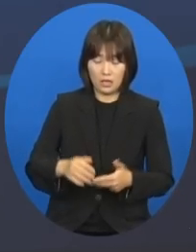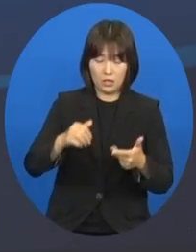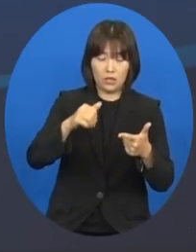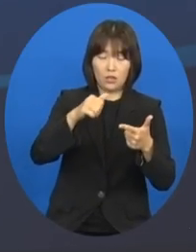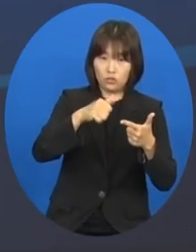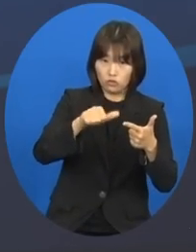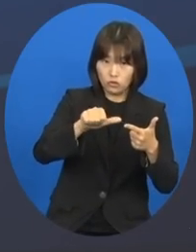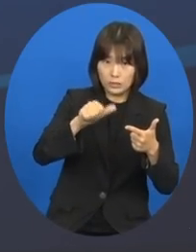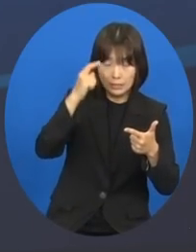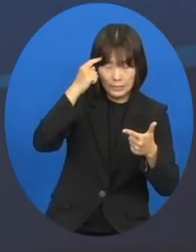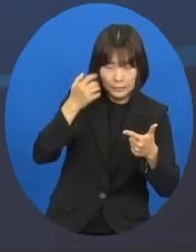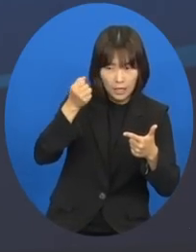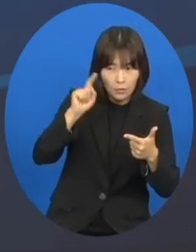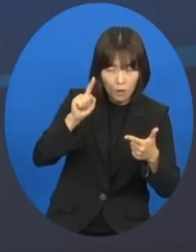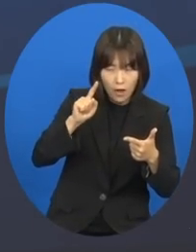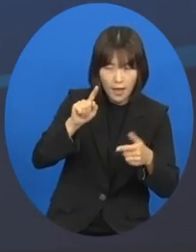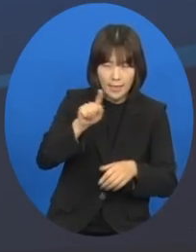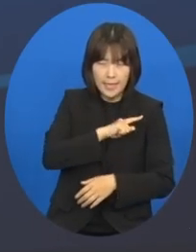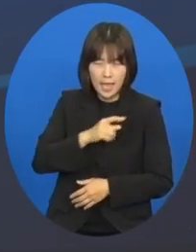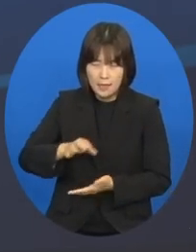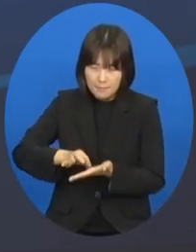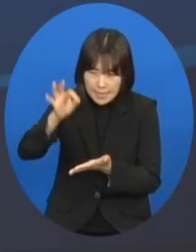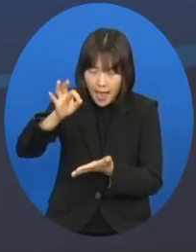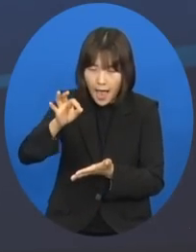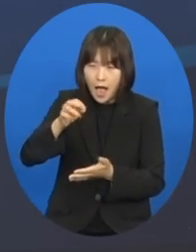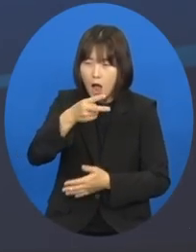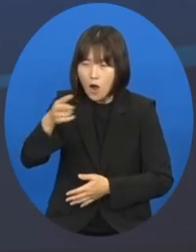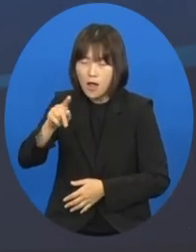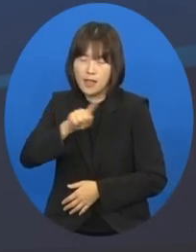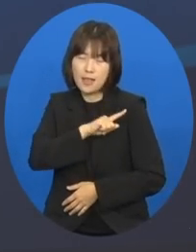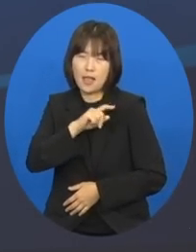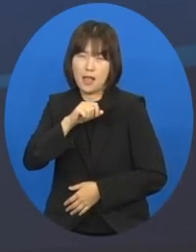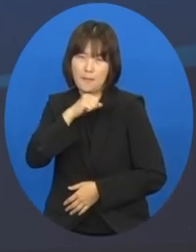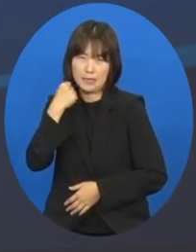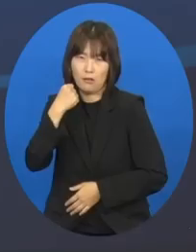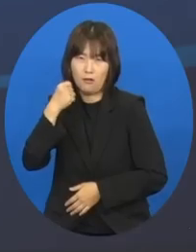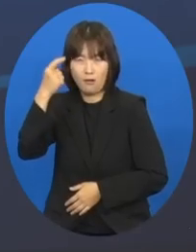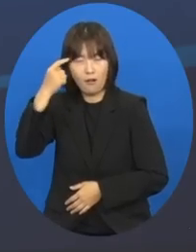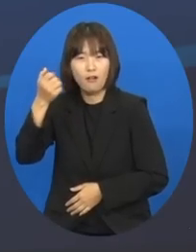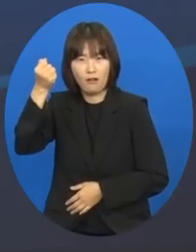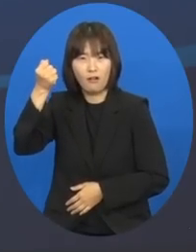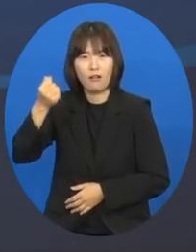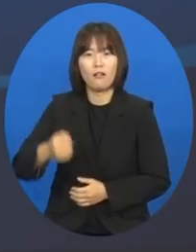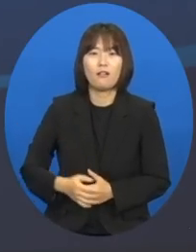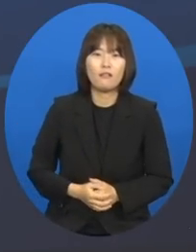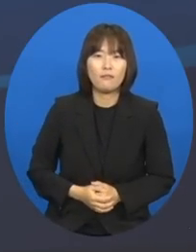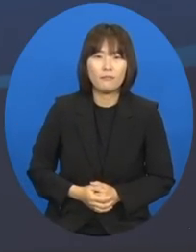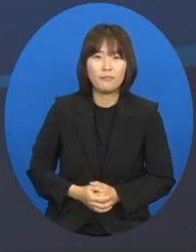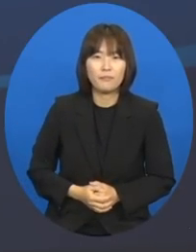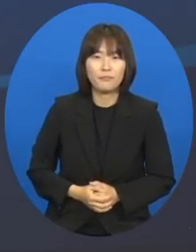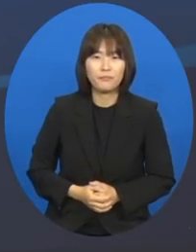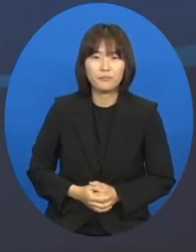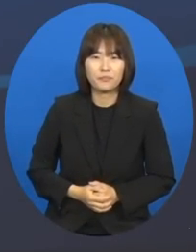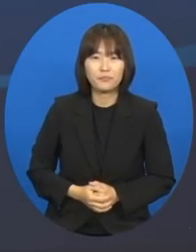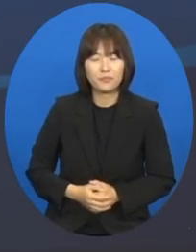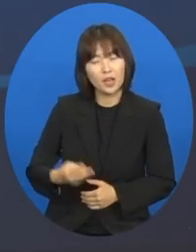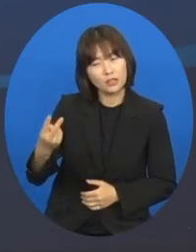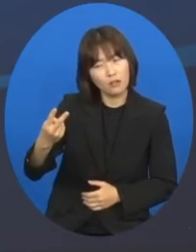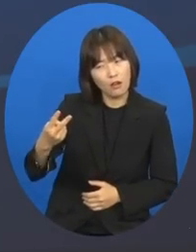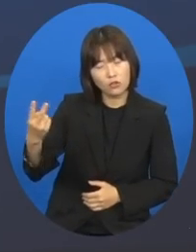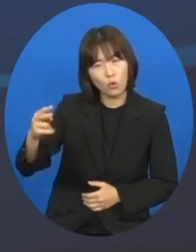생각이요 제일 비싼게 제일 맛있다는 공식을 갖고 있어요 그래서 그 중에서만 한 2000원인지